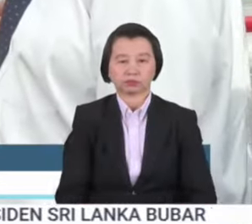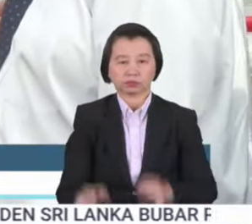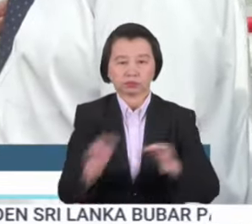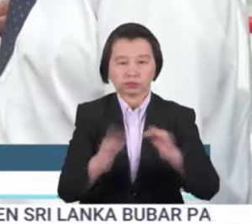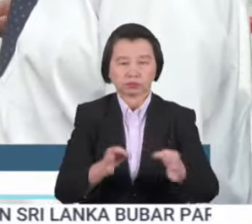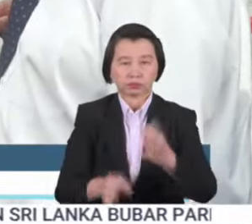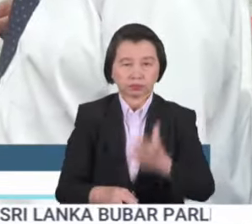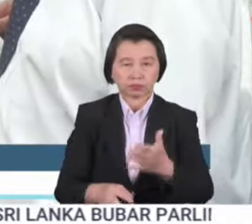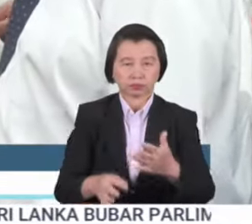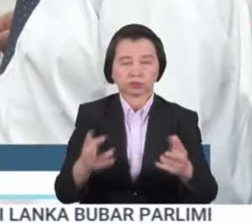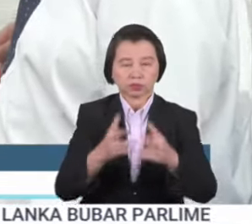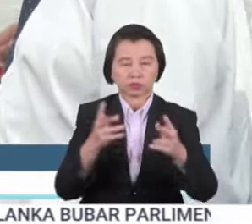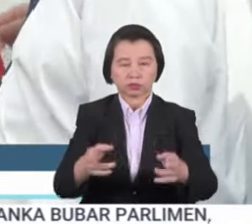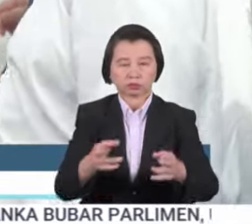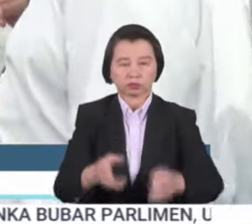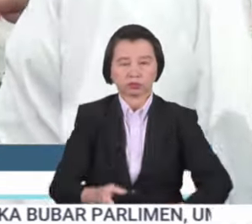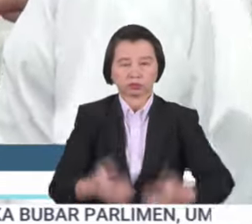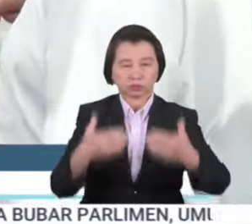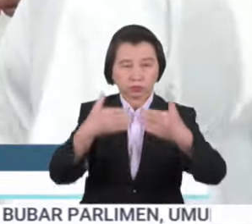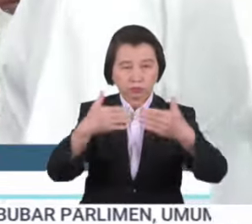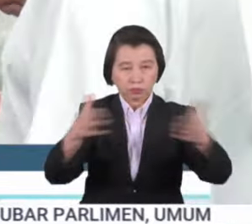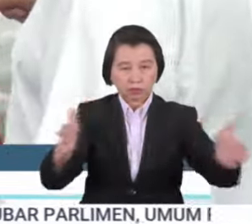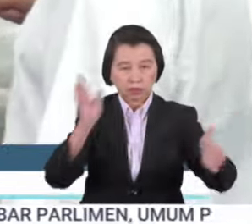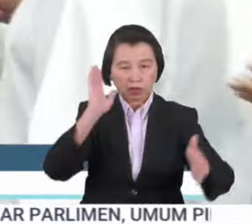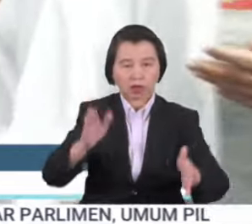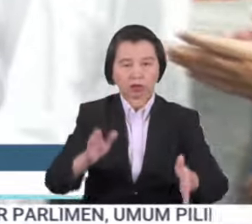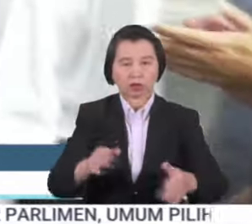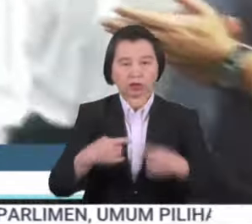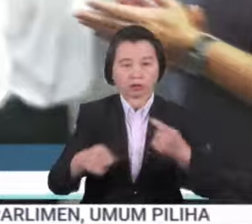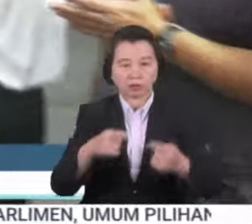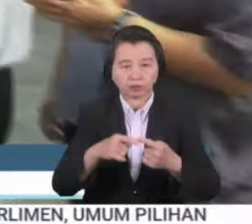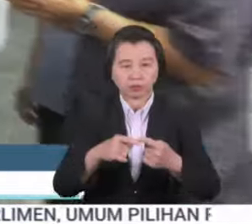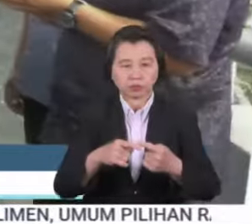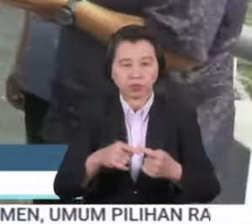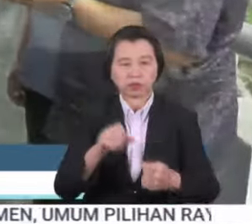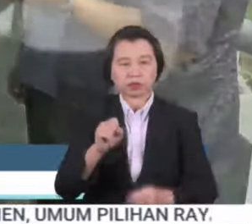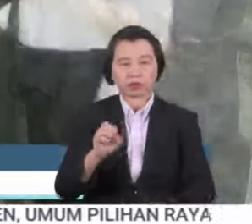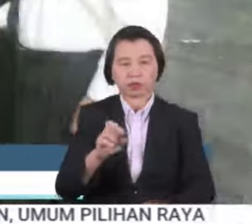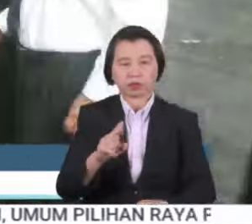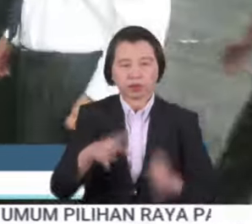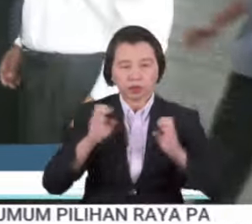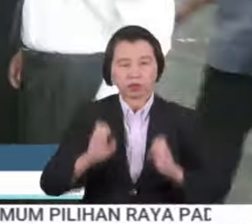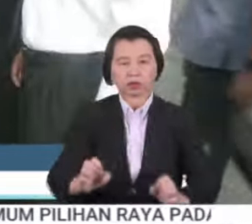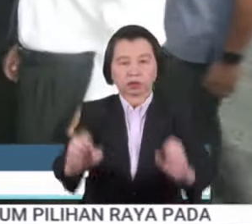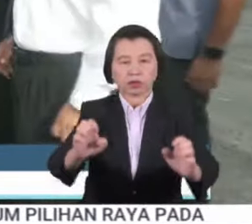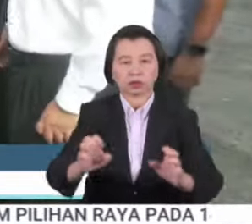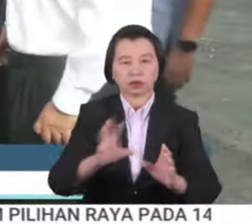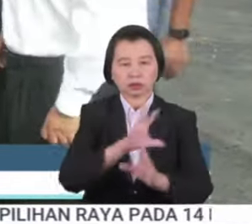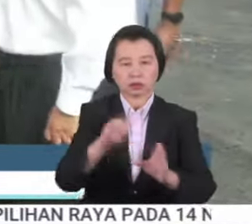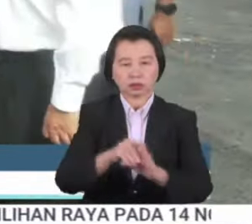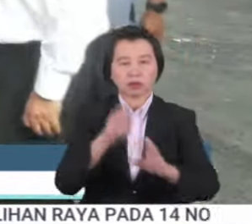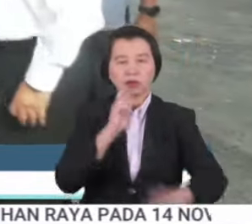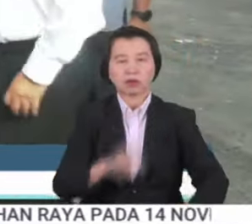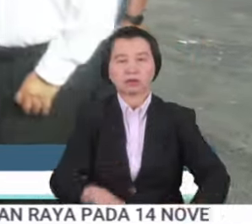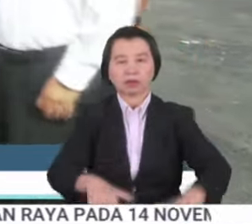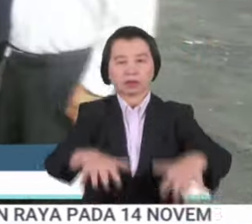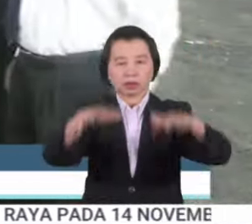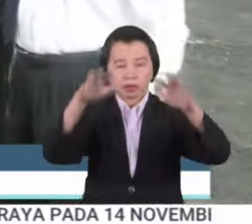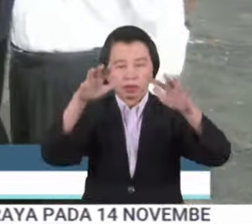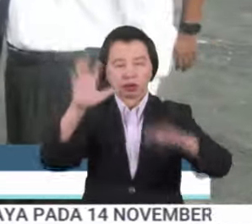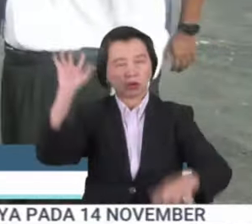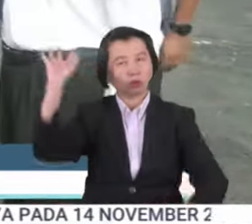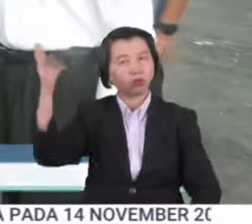Jelas beliau, kunci pagar laluan tersebut akan dibuka apabila sirin kecemasan melibatkan banjir